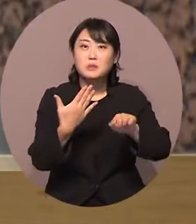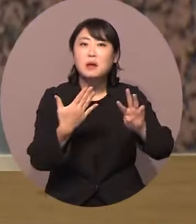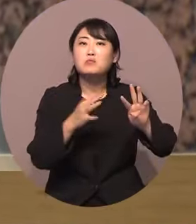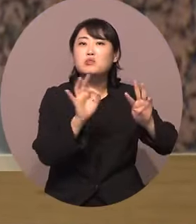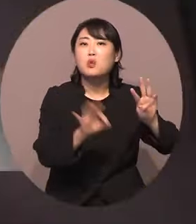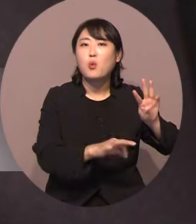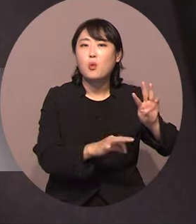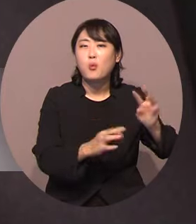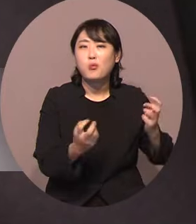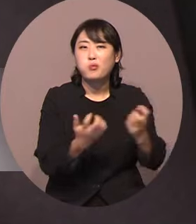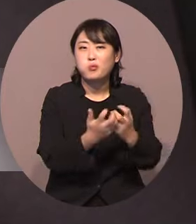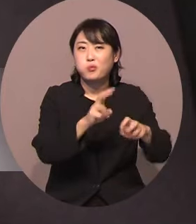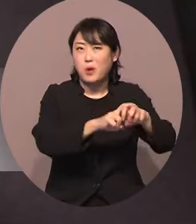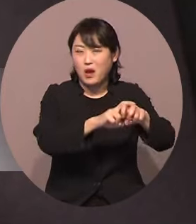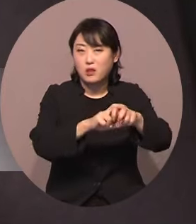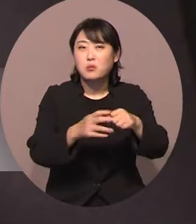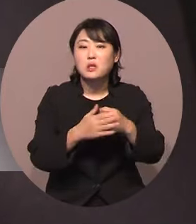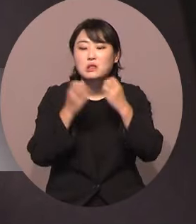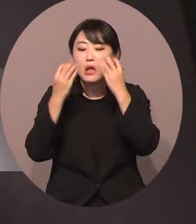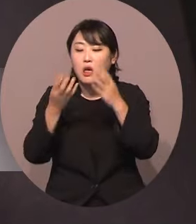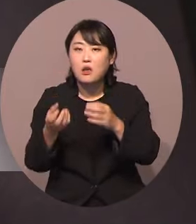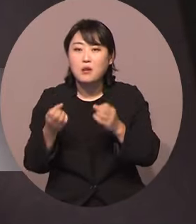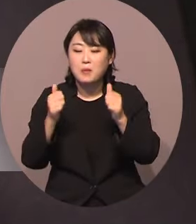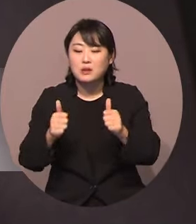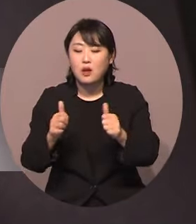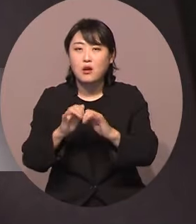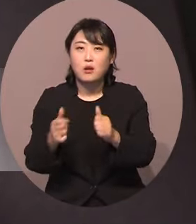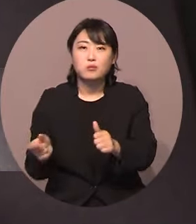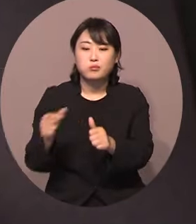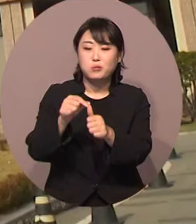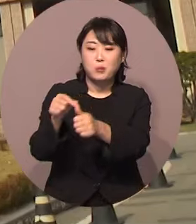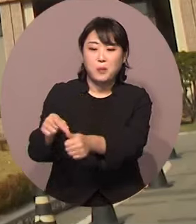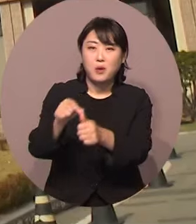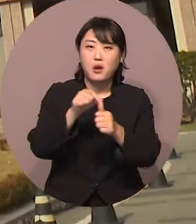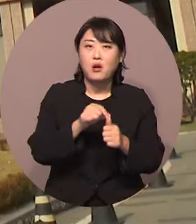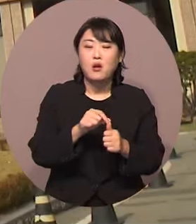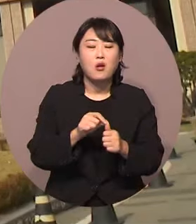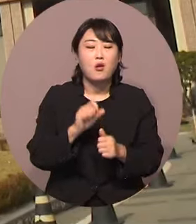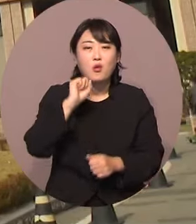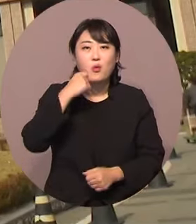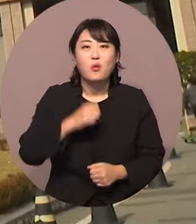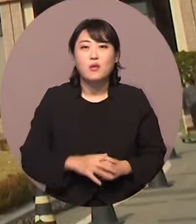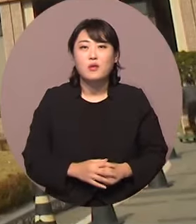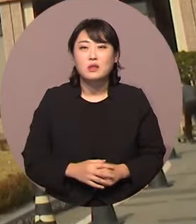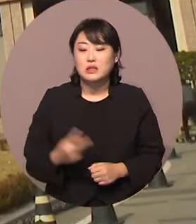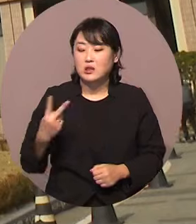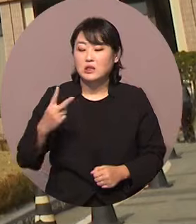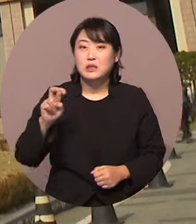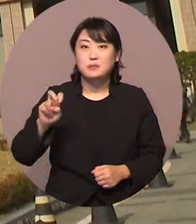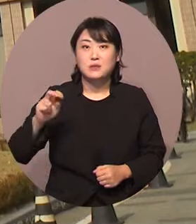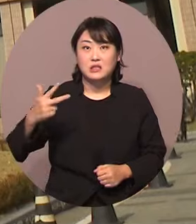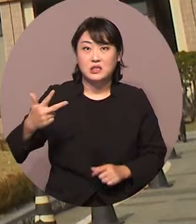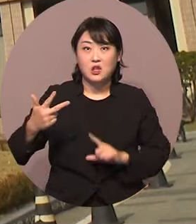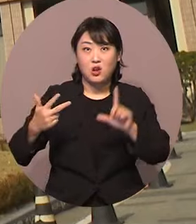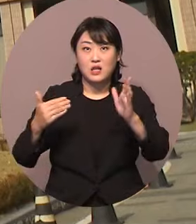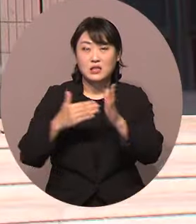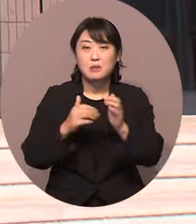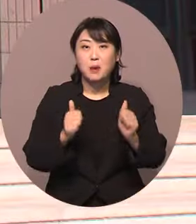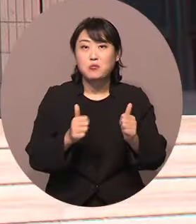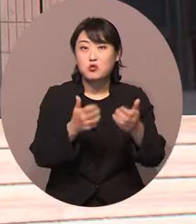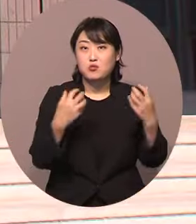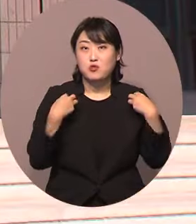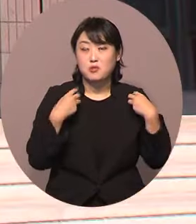있어 신임 법관의 임용은 극소수에 머물 전망입니다 법무부가 오는 2027년까지 판사